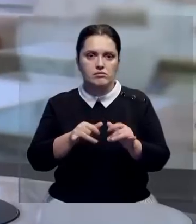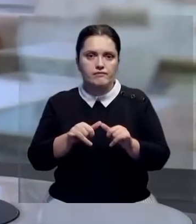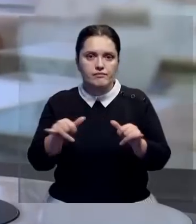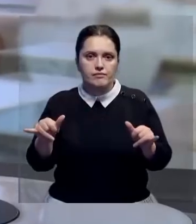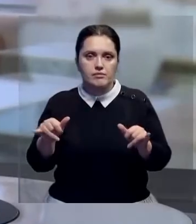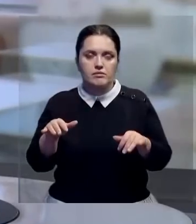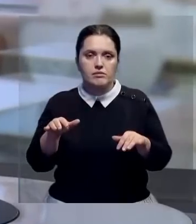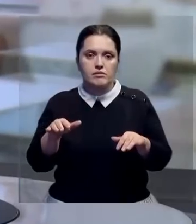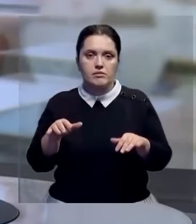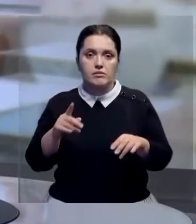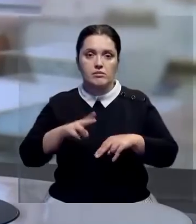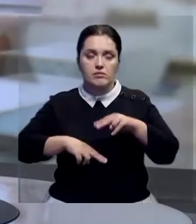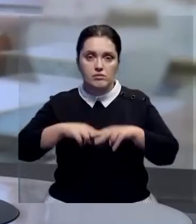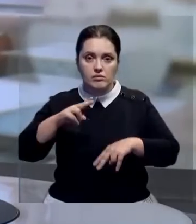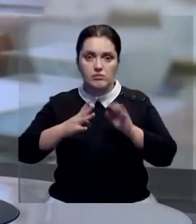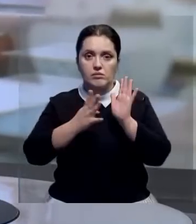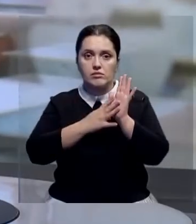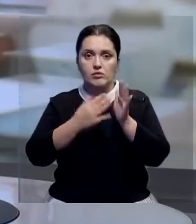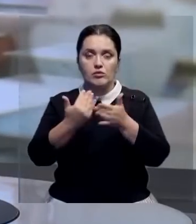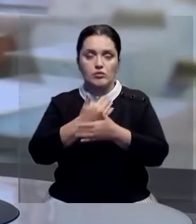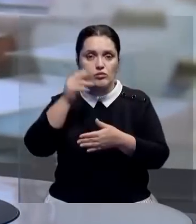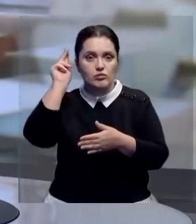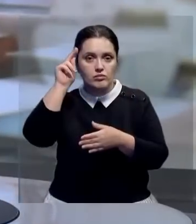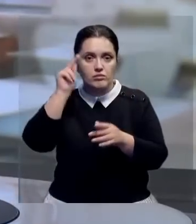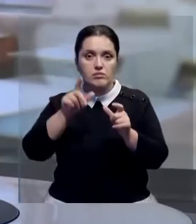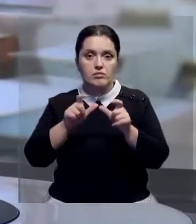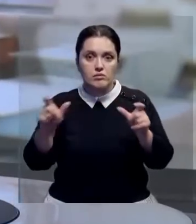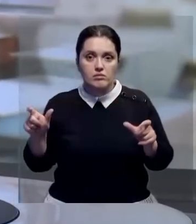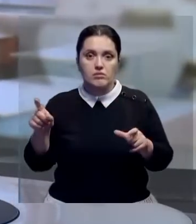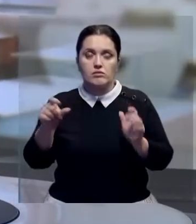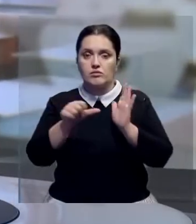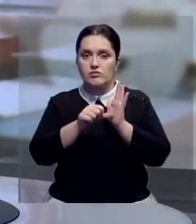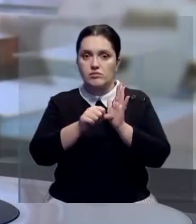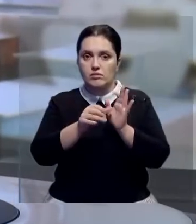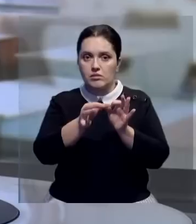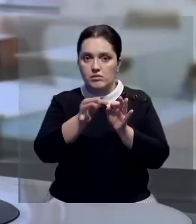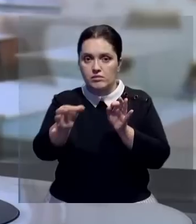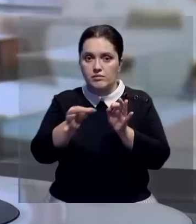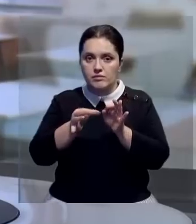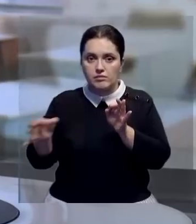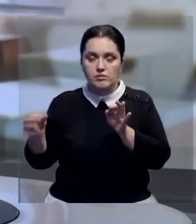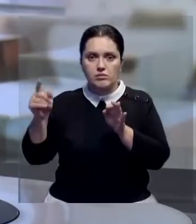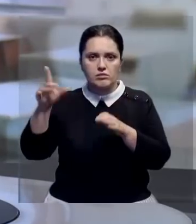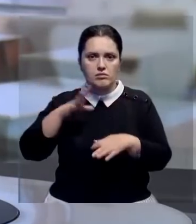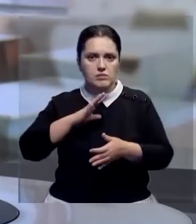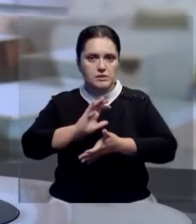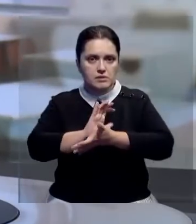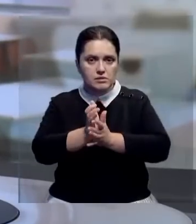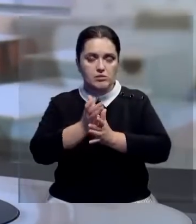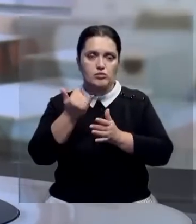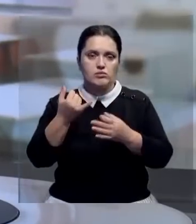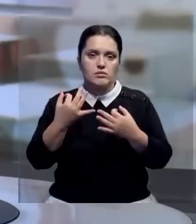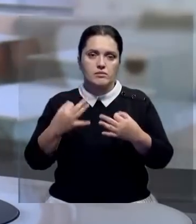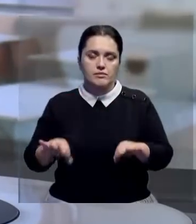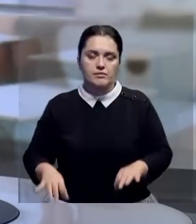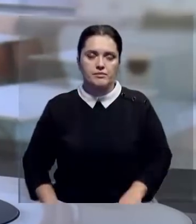году открыли 9 новых учебных заведений. Построены они в 6 районах, где дети учились в 3 смены. Как сейчас обстоят